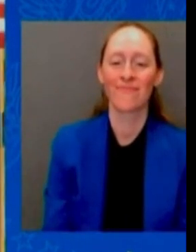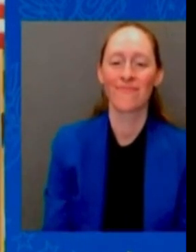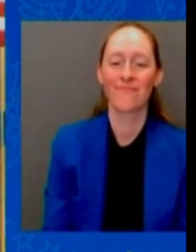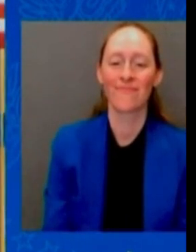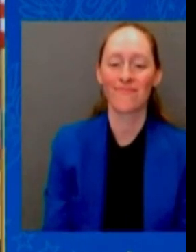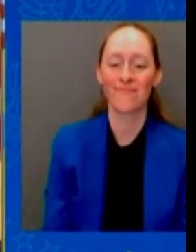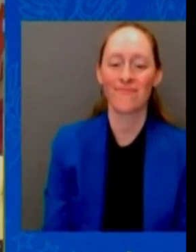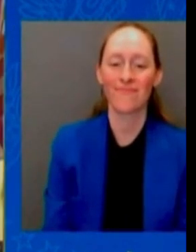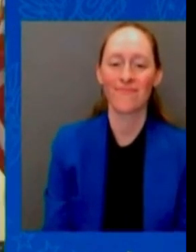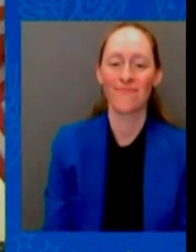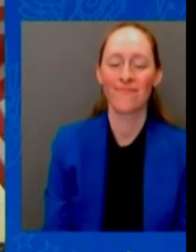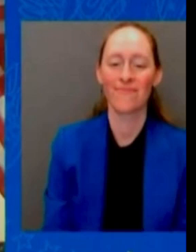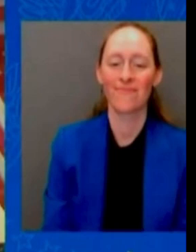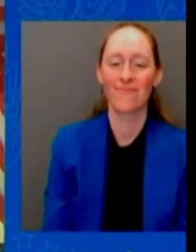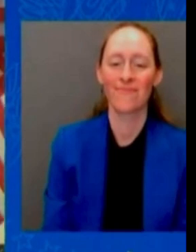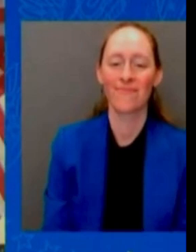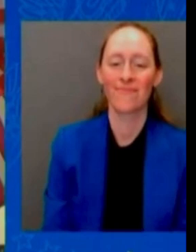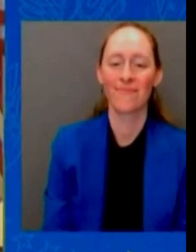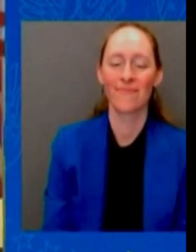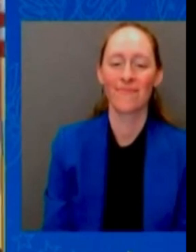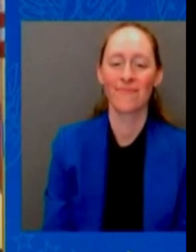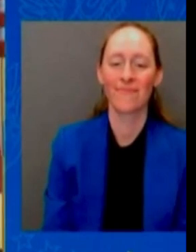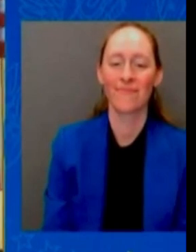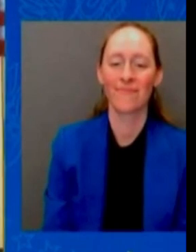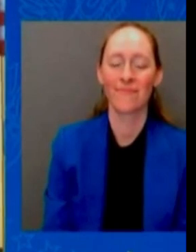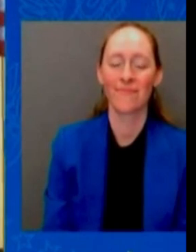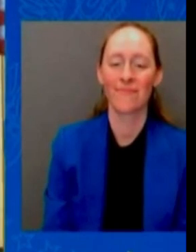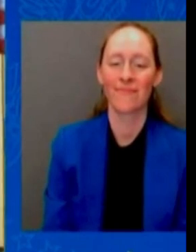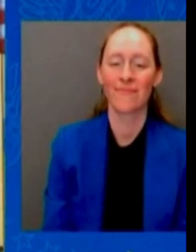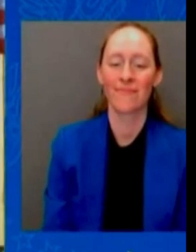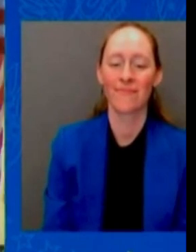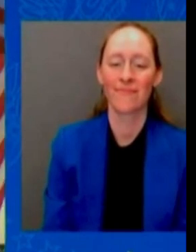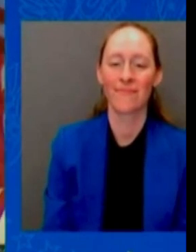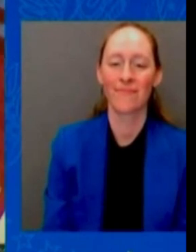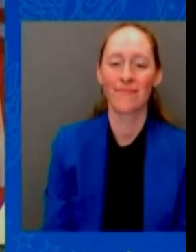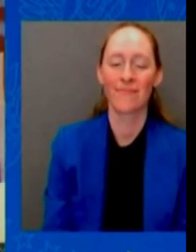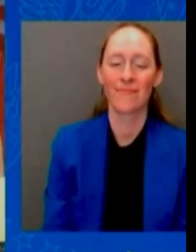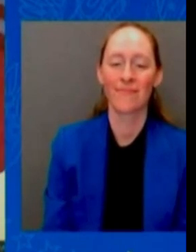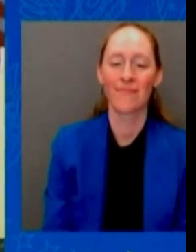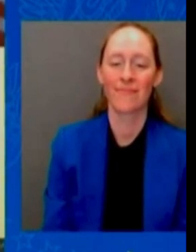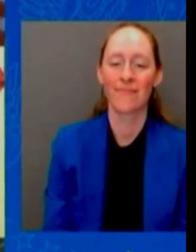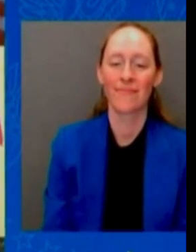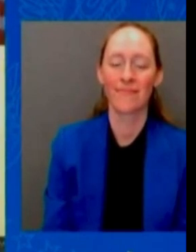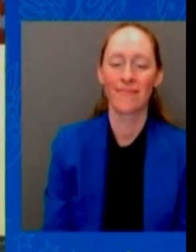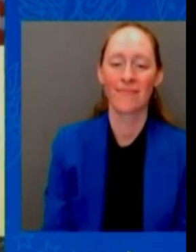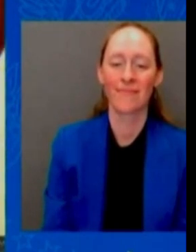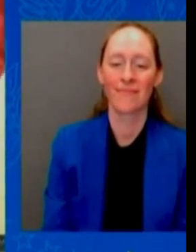Jill, Mesdames et Messieurs, distingués invités.